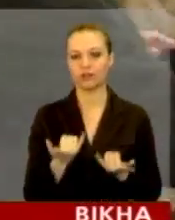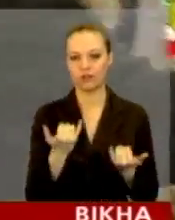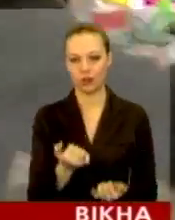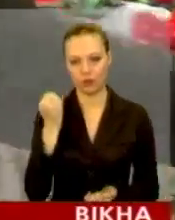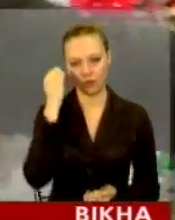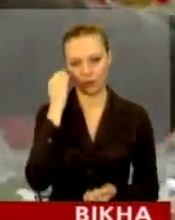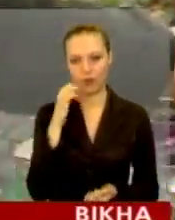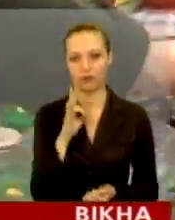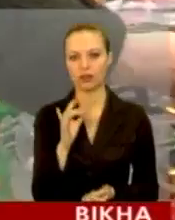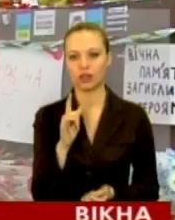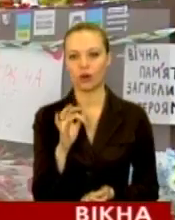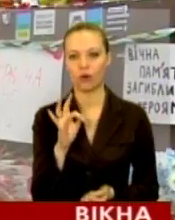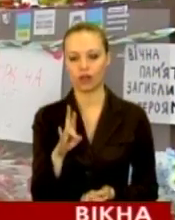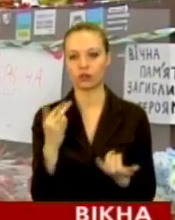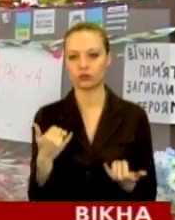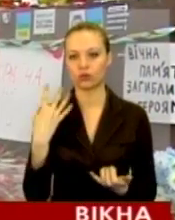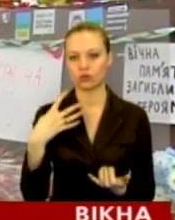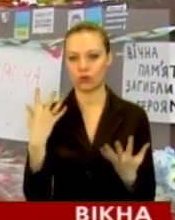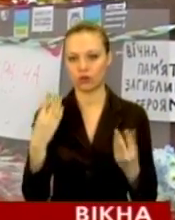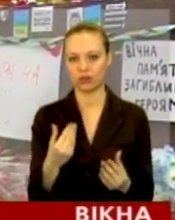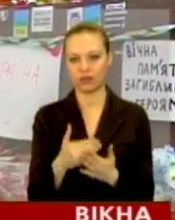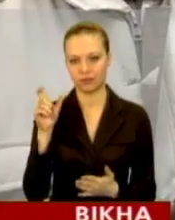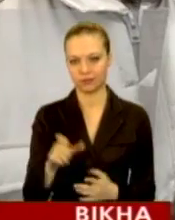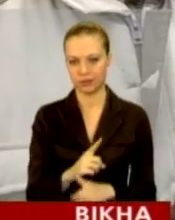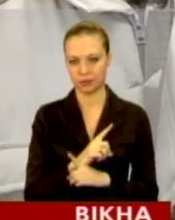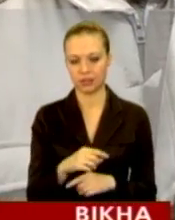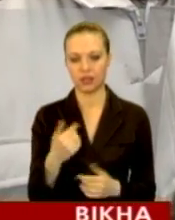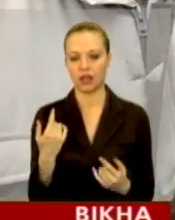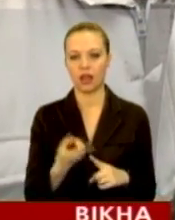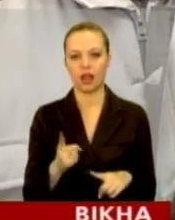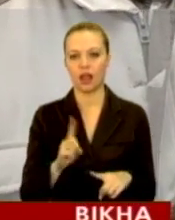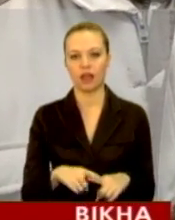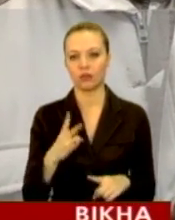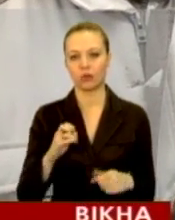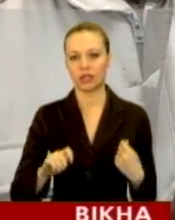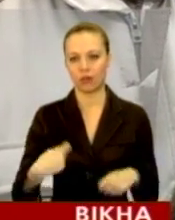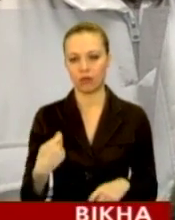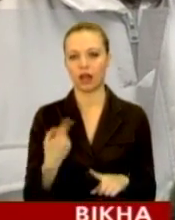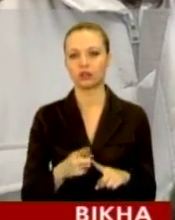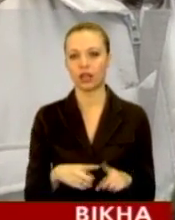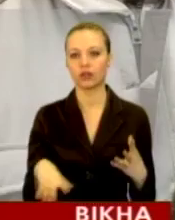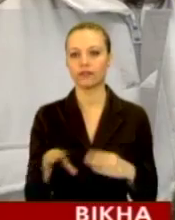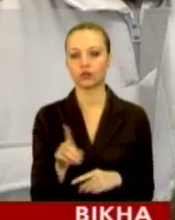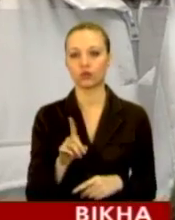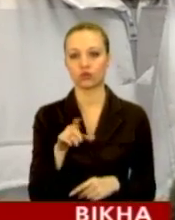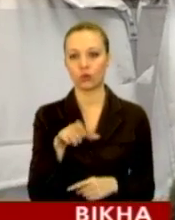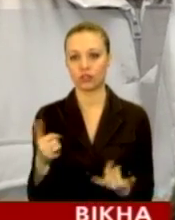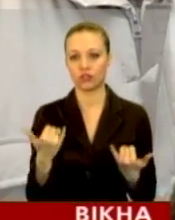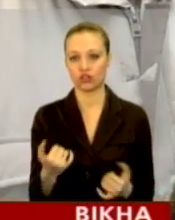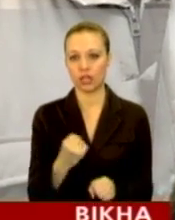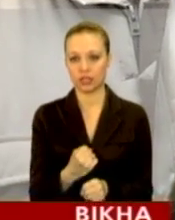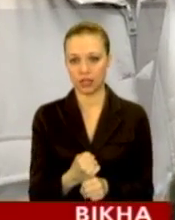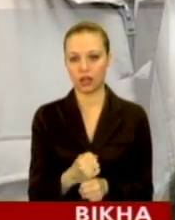вшановують пам'ять Нігояна. Сьогодні 40-й день від його смерті. Це не напрасно, це все те, що вони зараз